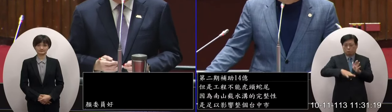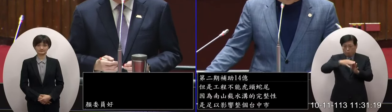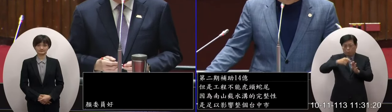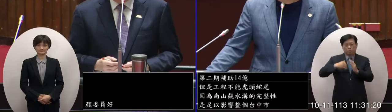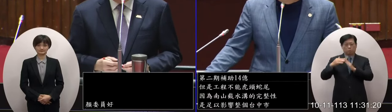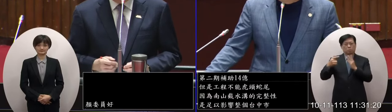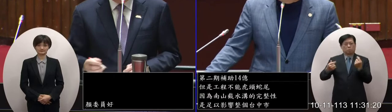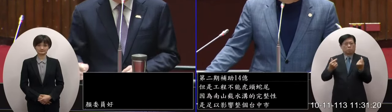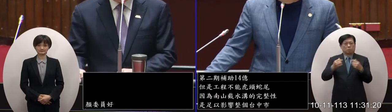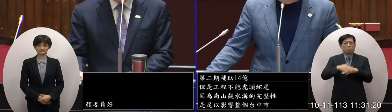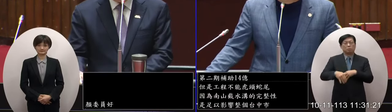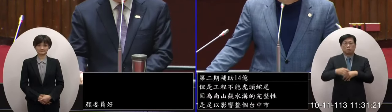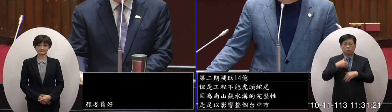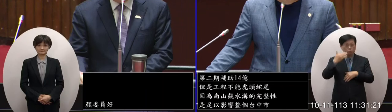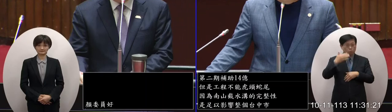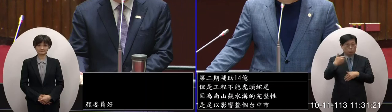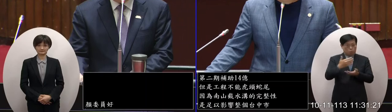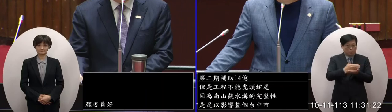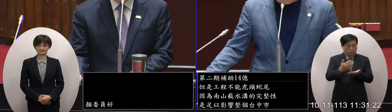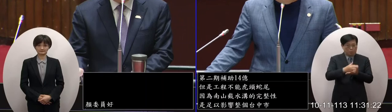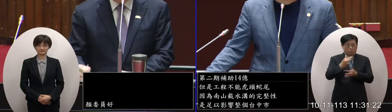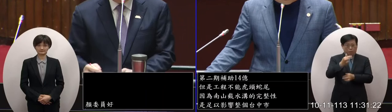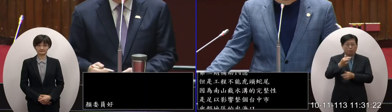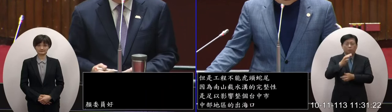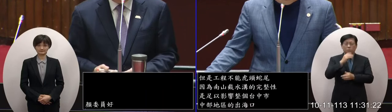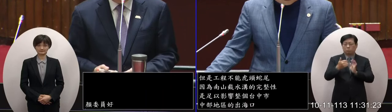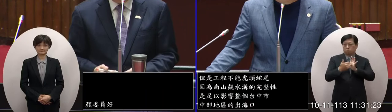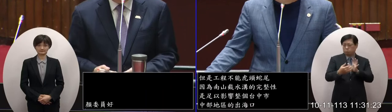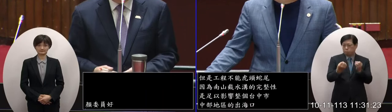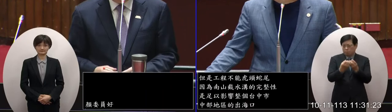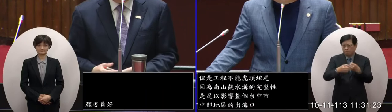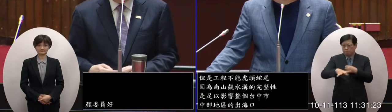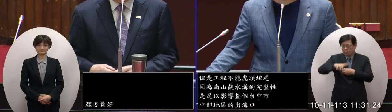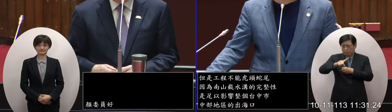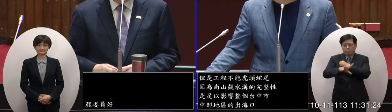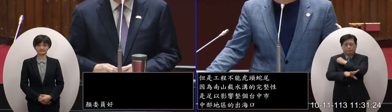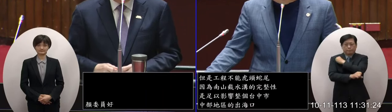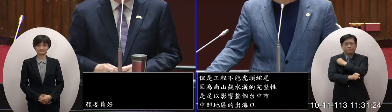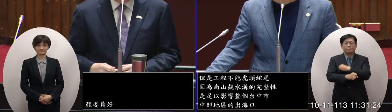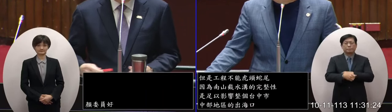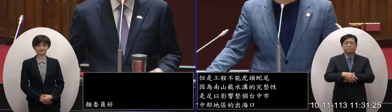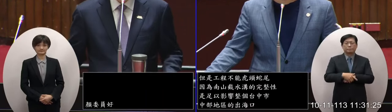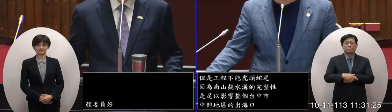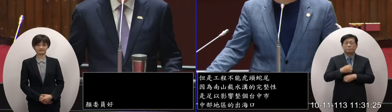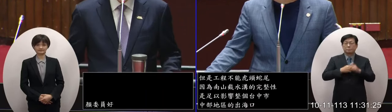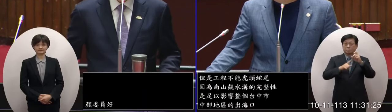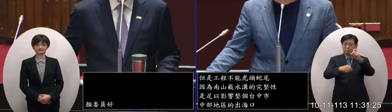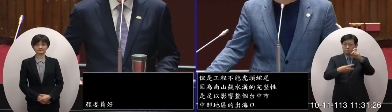系统做得好，绝对是防灾是第一基础。那尤其我们